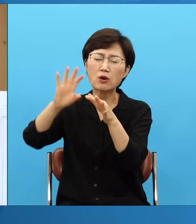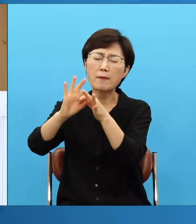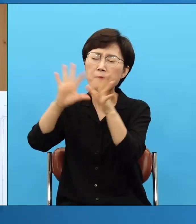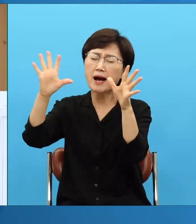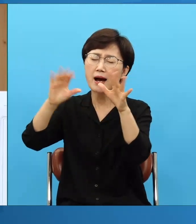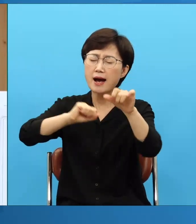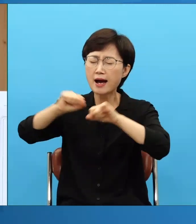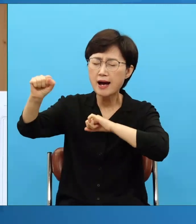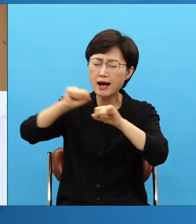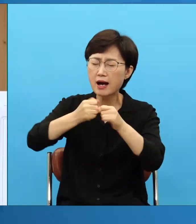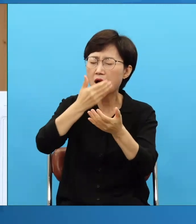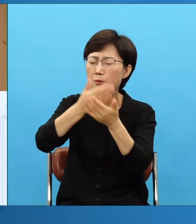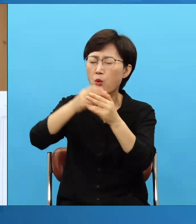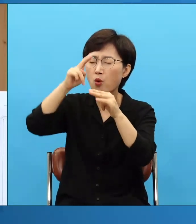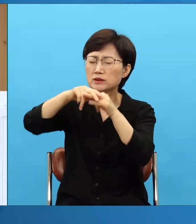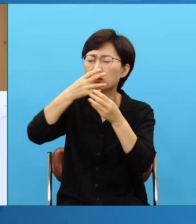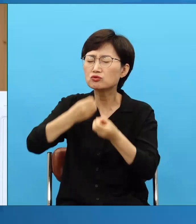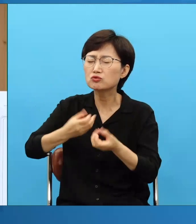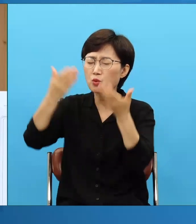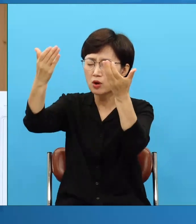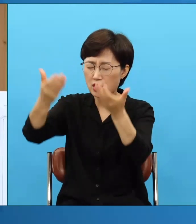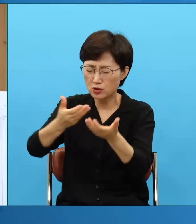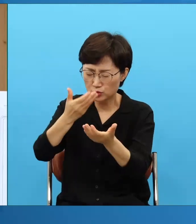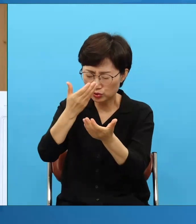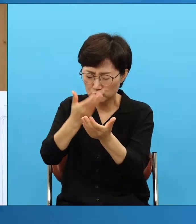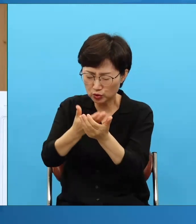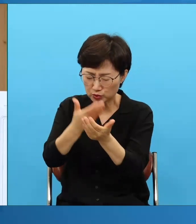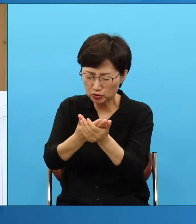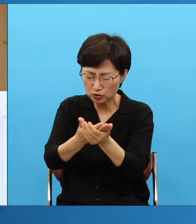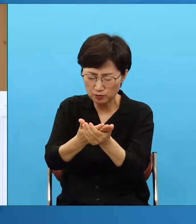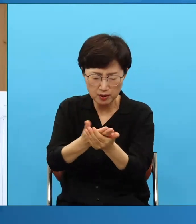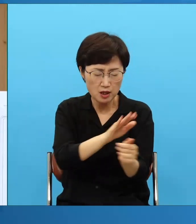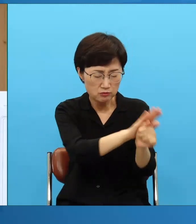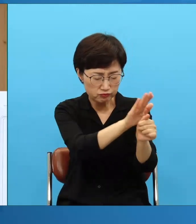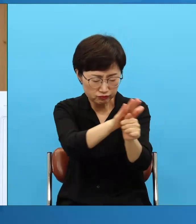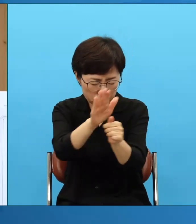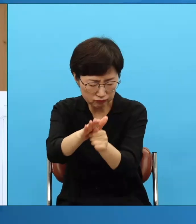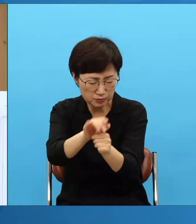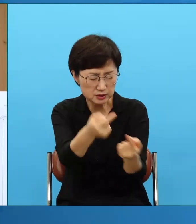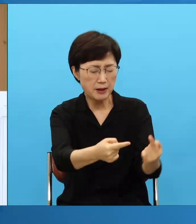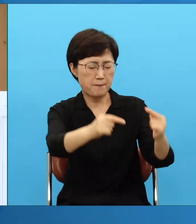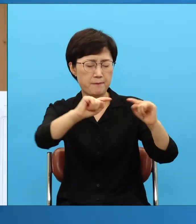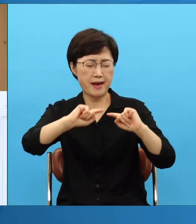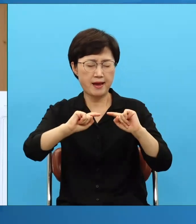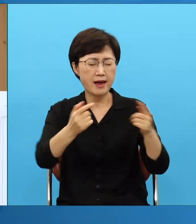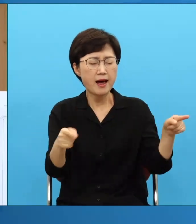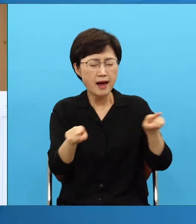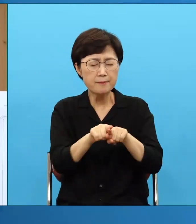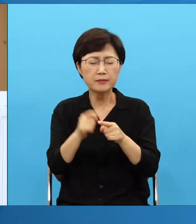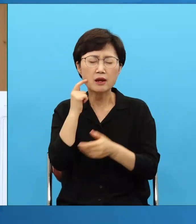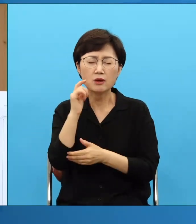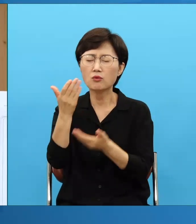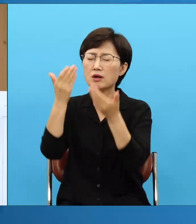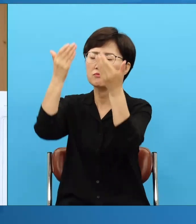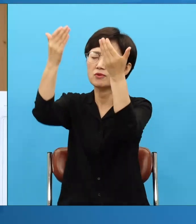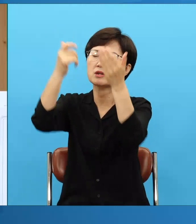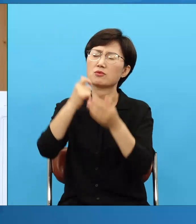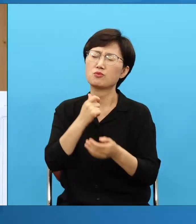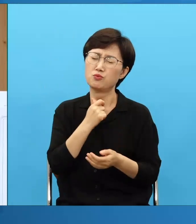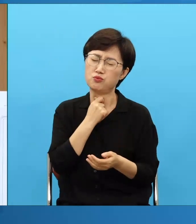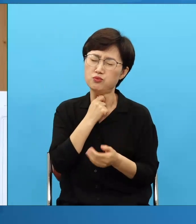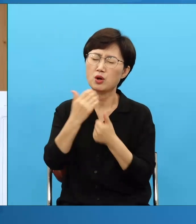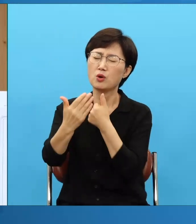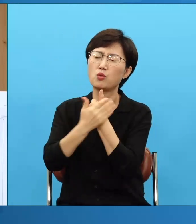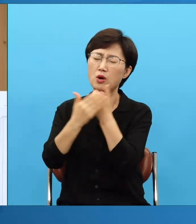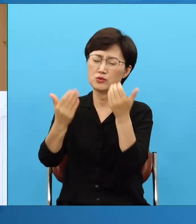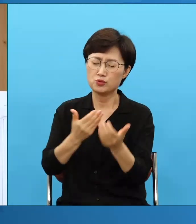벗어나 하나님께 영광 돌리게 하옵소서. Please receive our prayers and let the power and the blessings of the throne that transcends time and space come upon us so that we may be